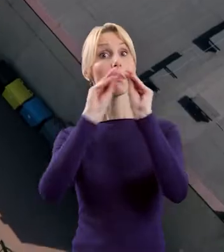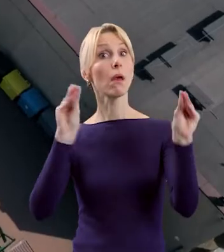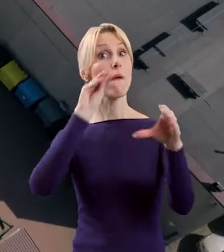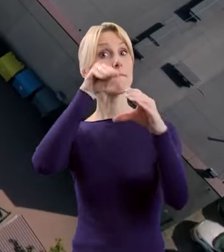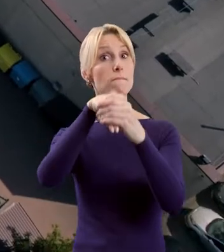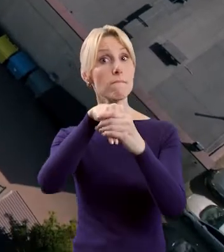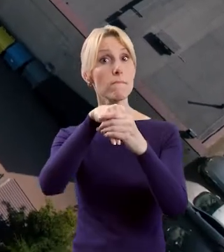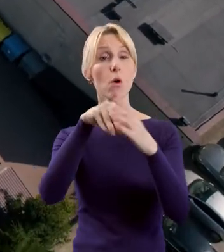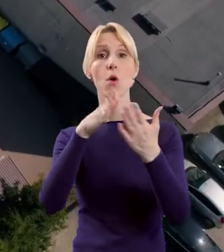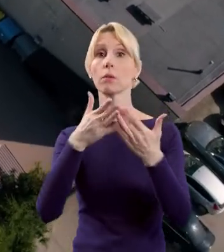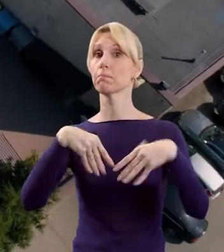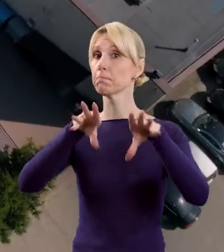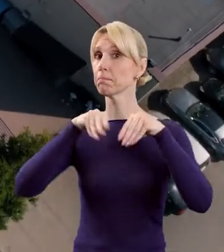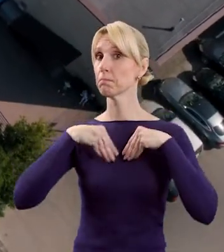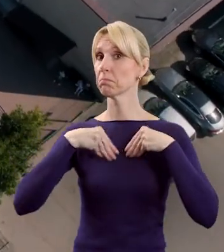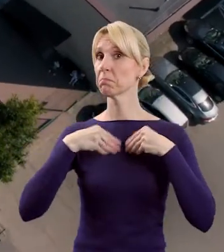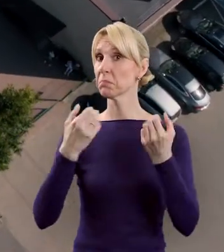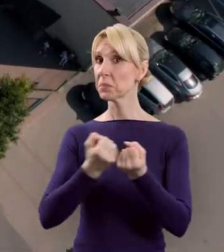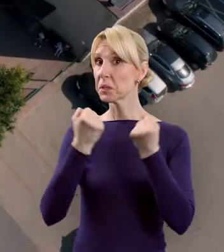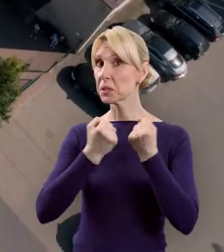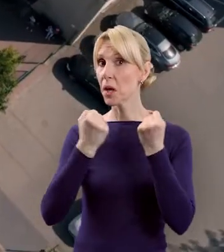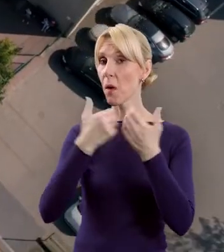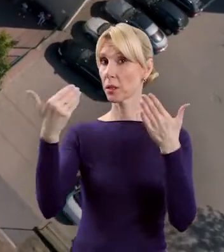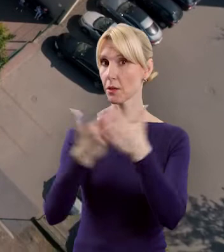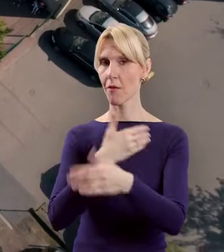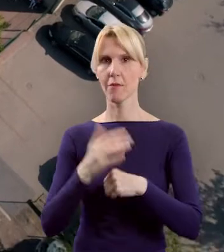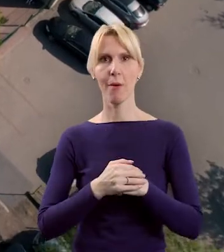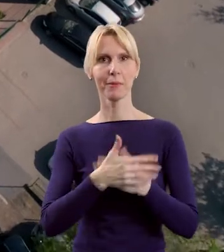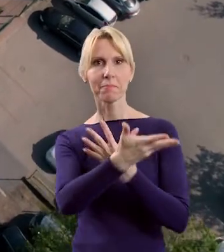Edukacja włączająca zyskuje coraz więcej zwolenników.